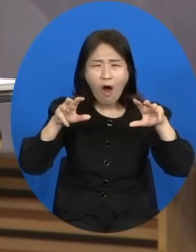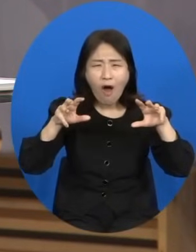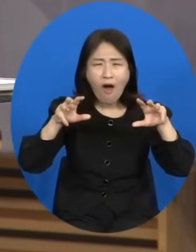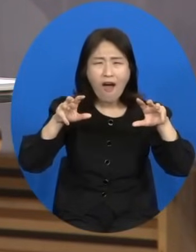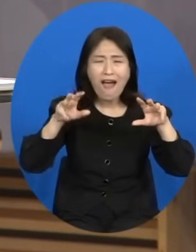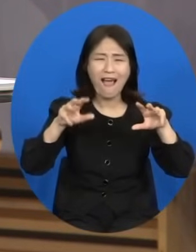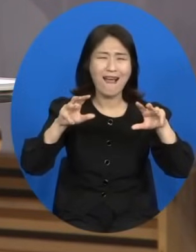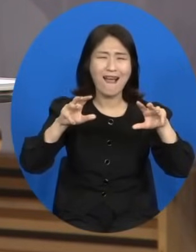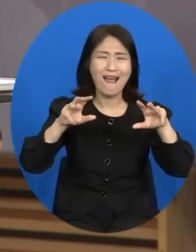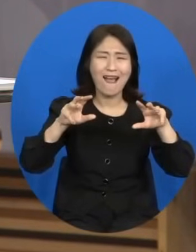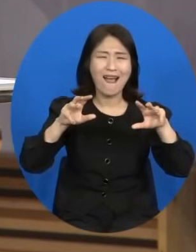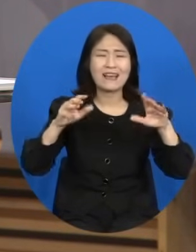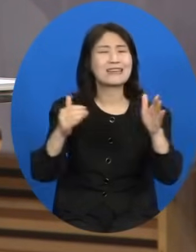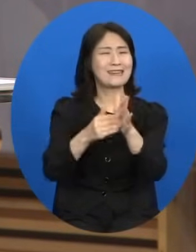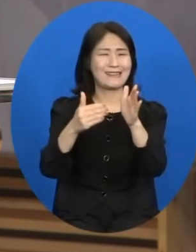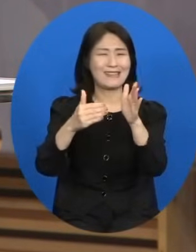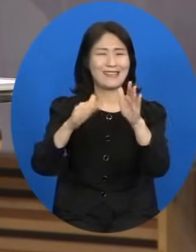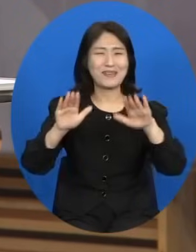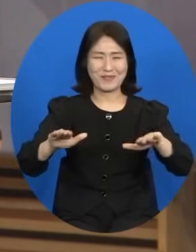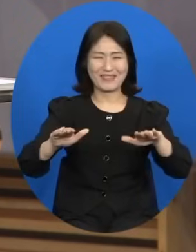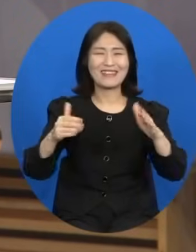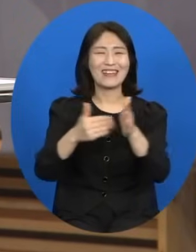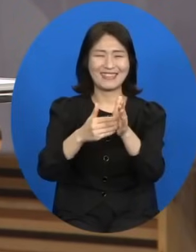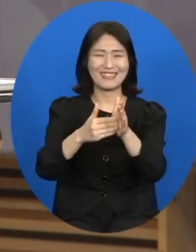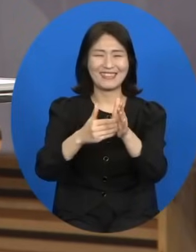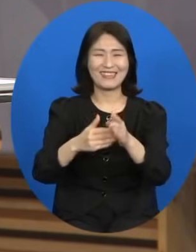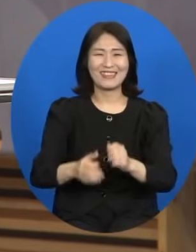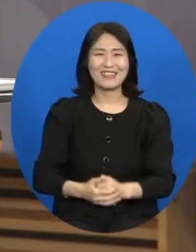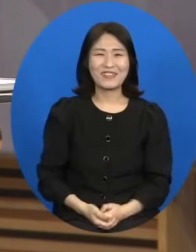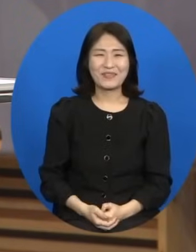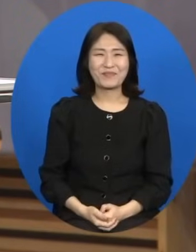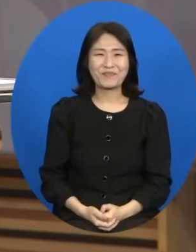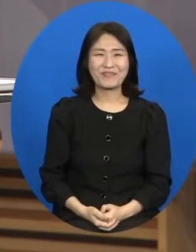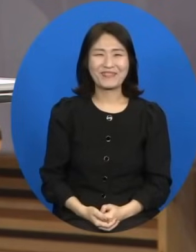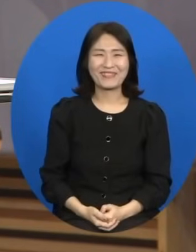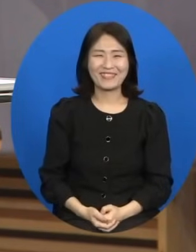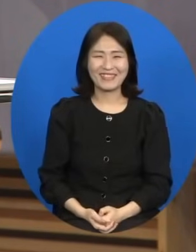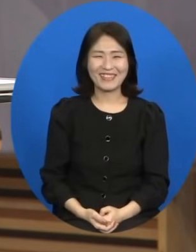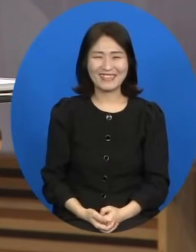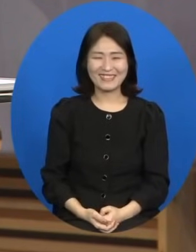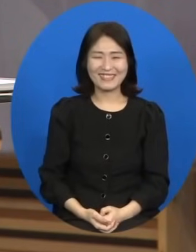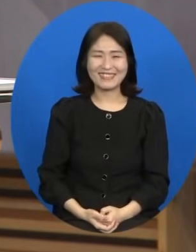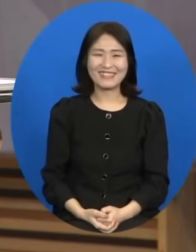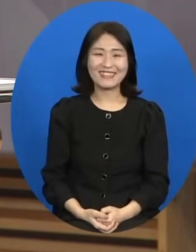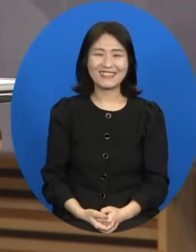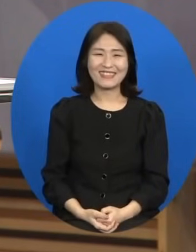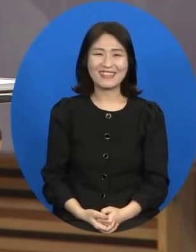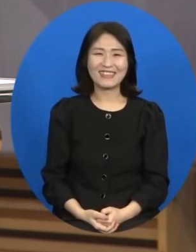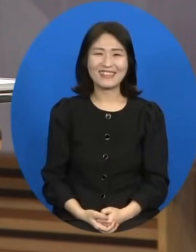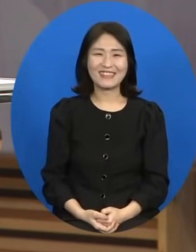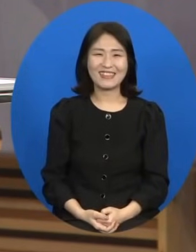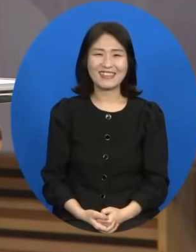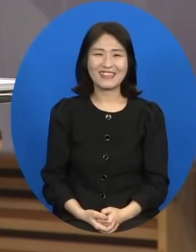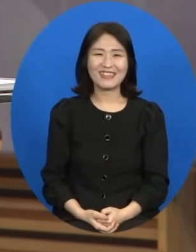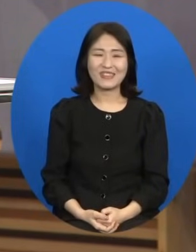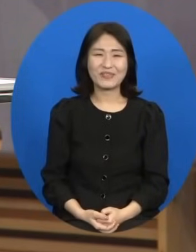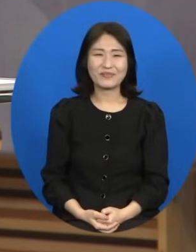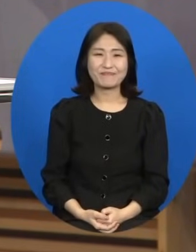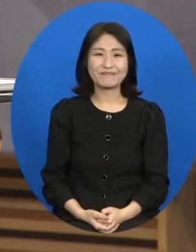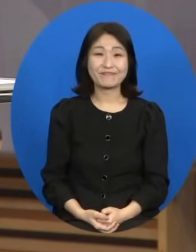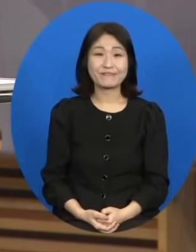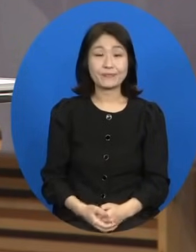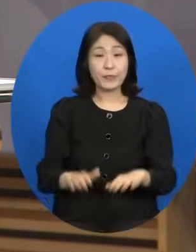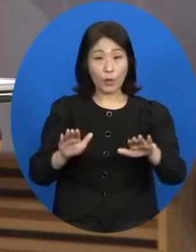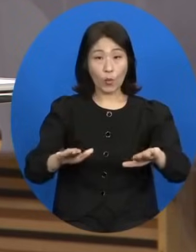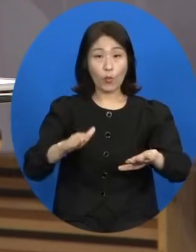볼 수가 없습니다 오늘까지 다 보신 겁니다 이제는 이제 동물은 가셔야 볼 수 있습니다 아 오늘